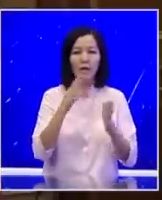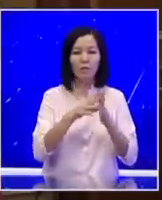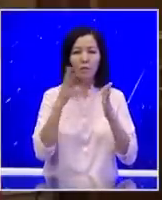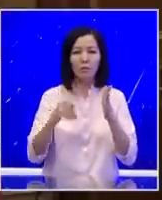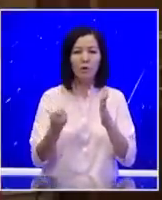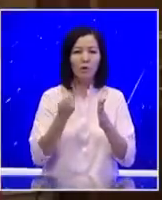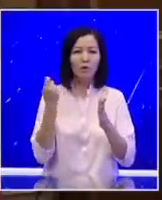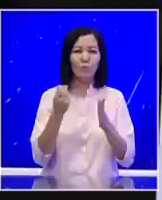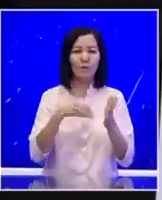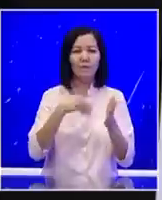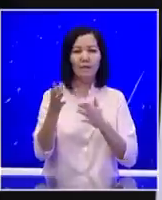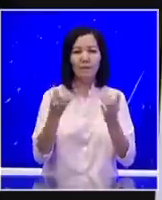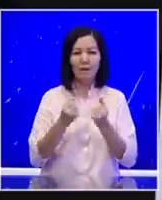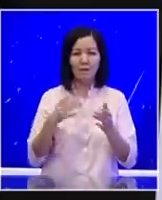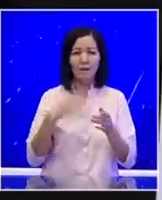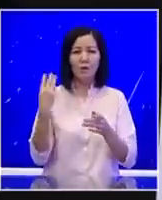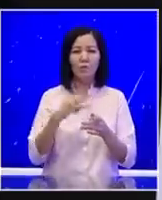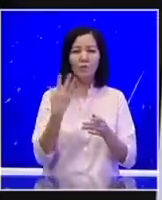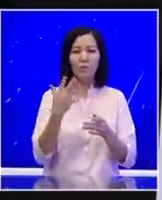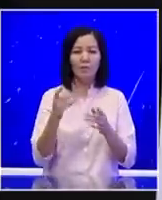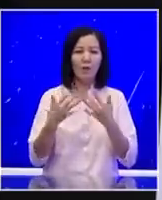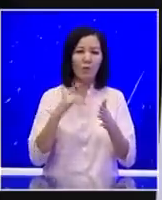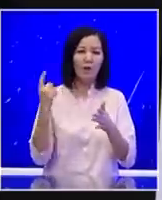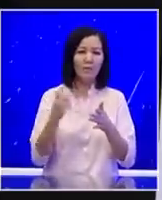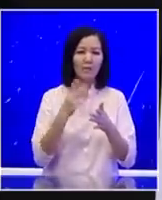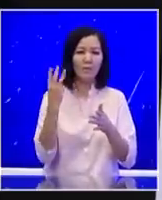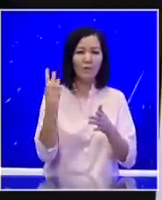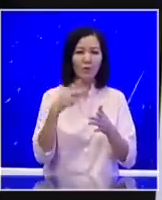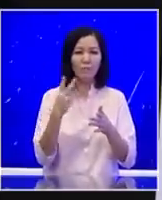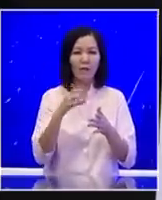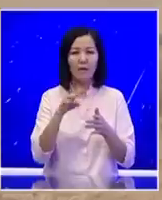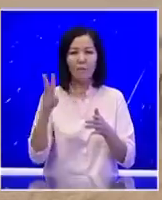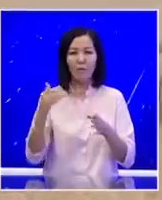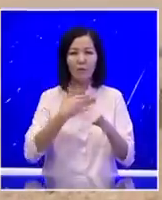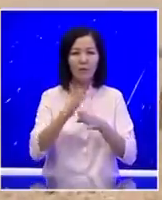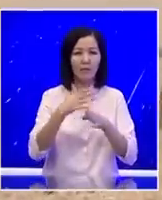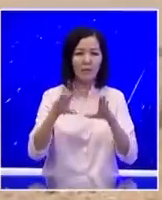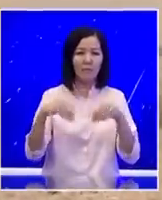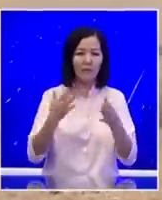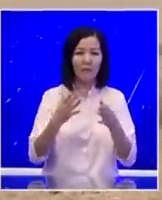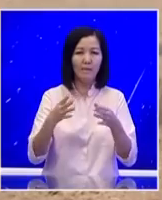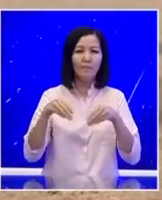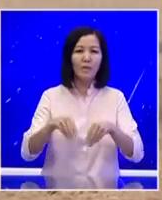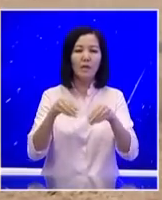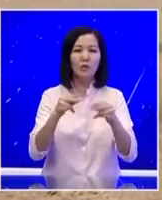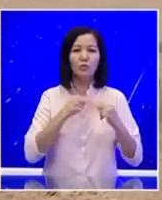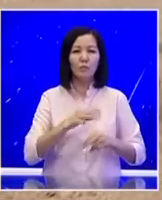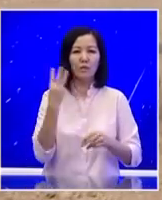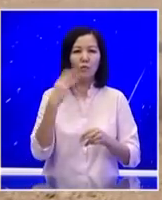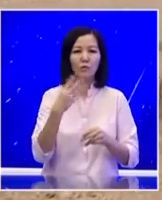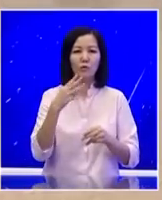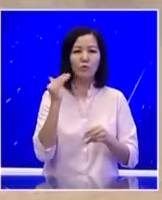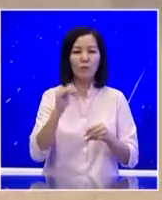қант қызылшасы тұқымдары сатып алынды. Ал 35 шаруа қожалыққа 322 миллион теңге несие берілді. Егіс